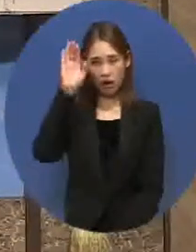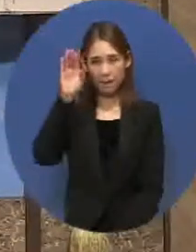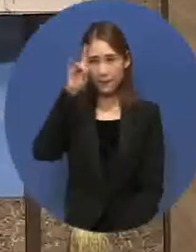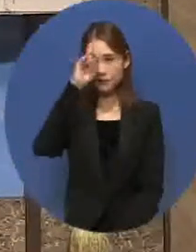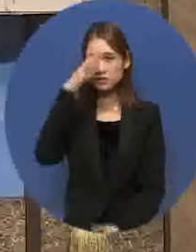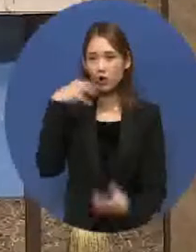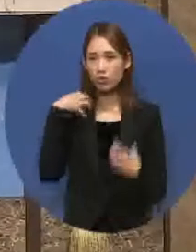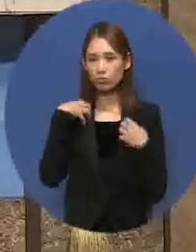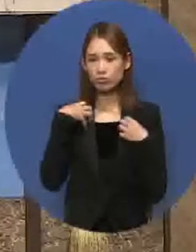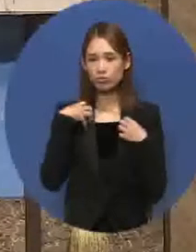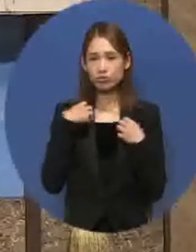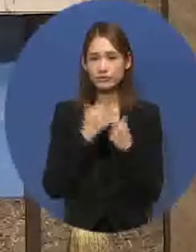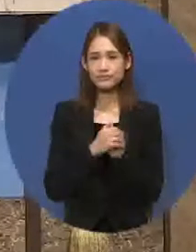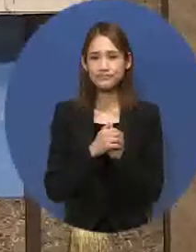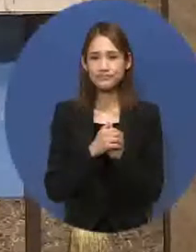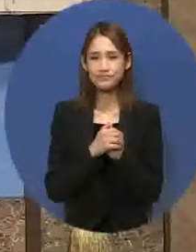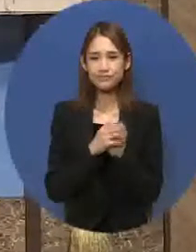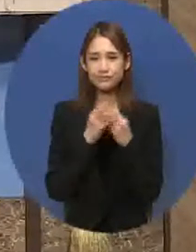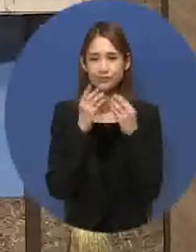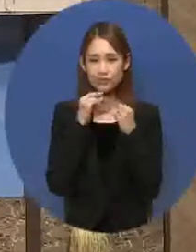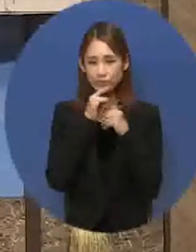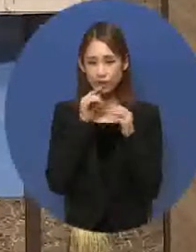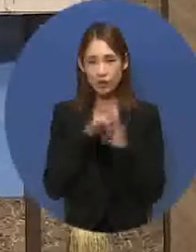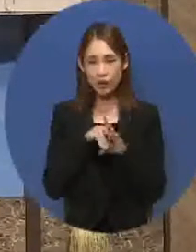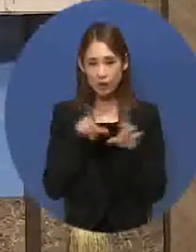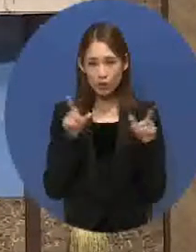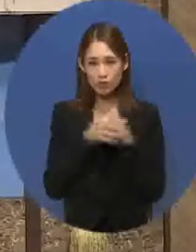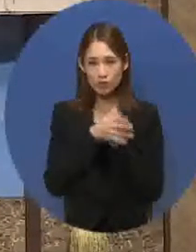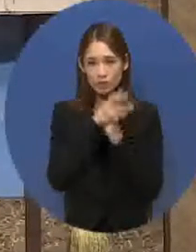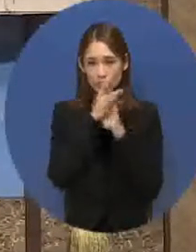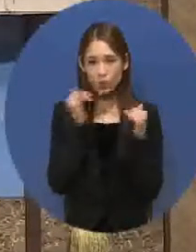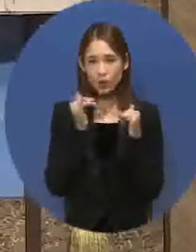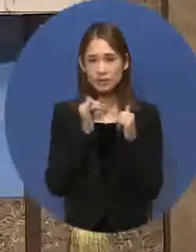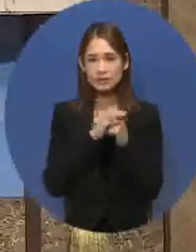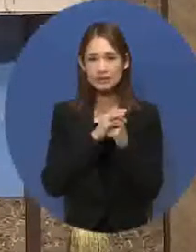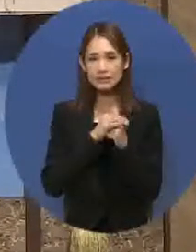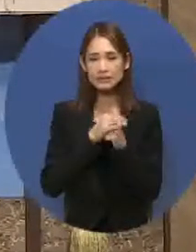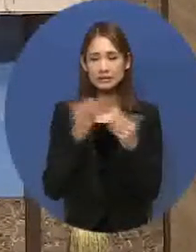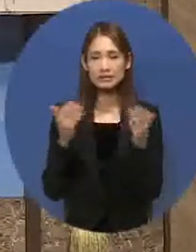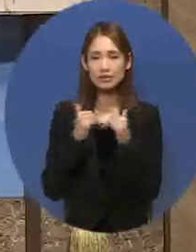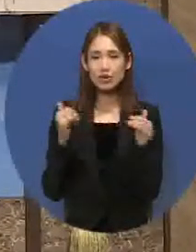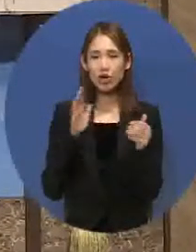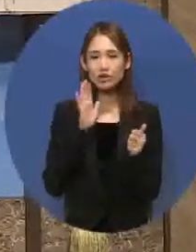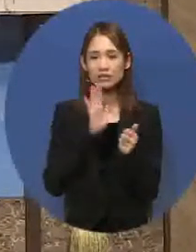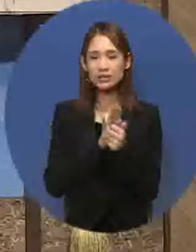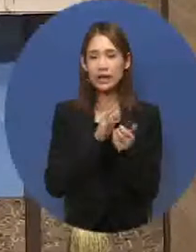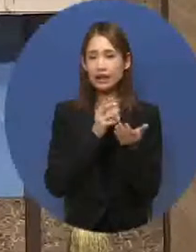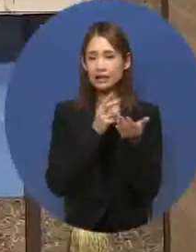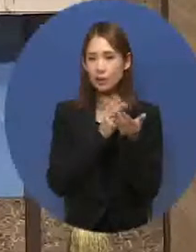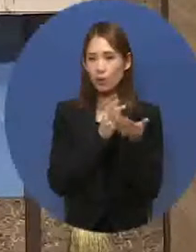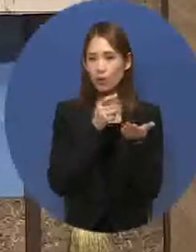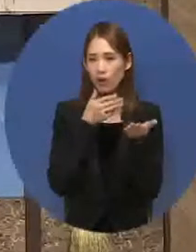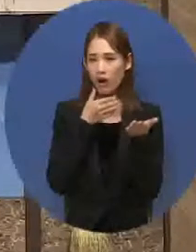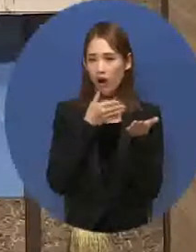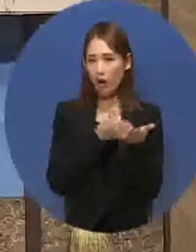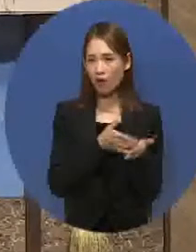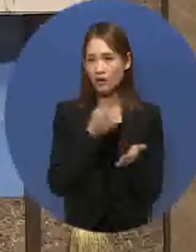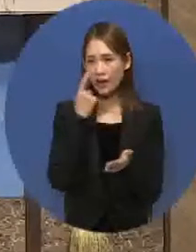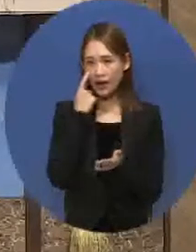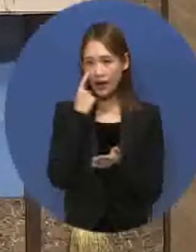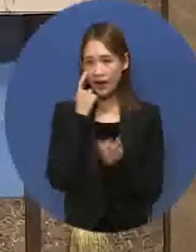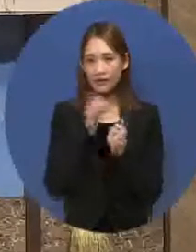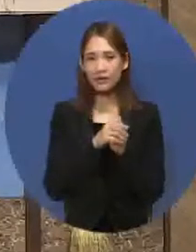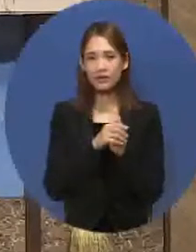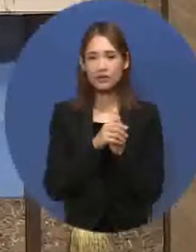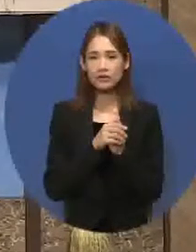제가 앞으로 정부에 토일 노인 사원 제도를 건의를 하려고 합니다. 아.